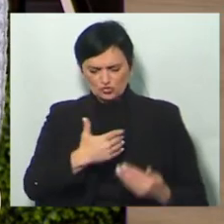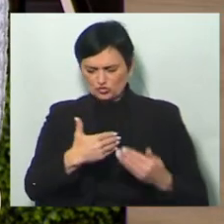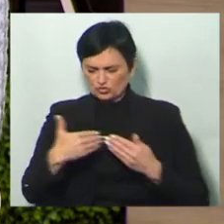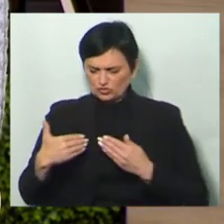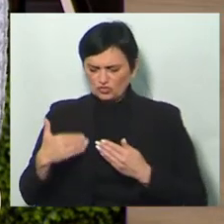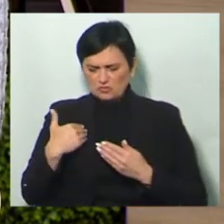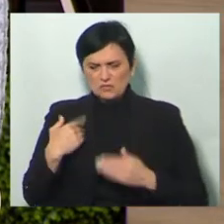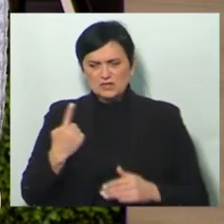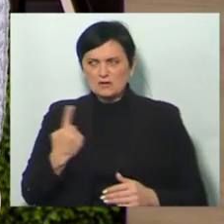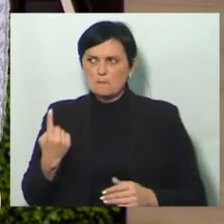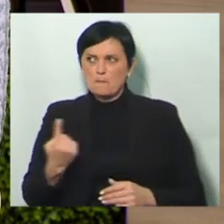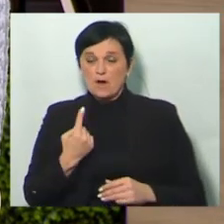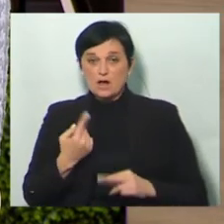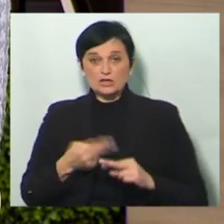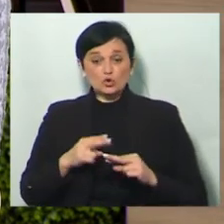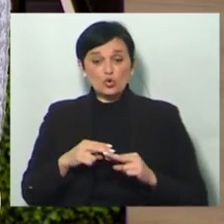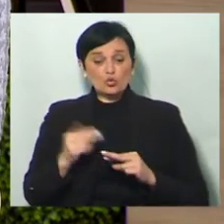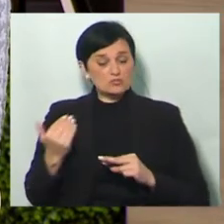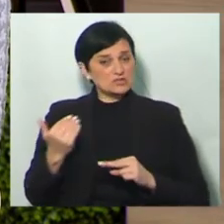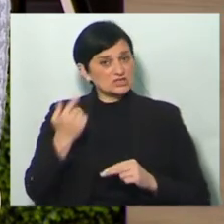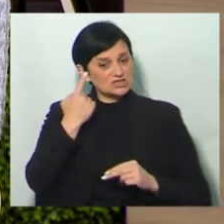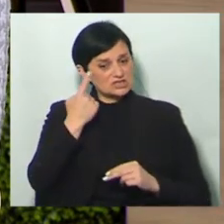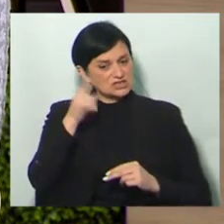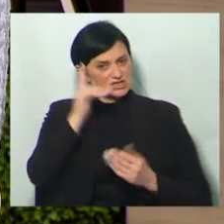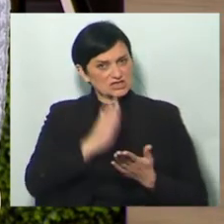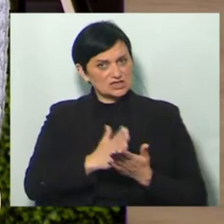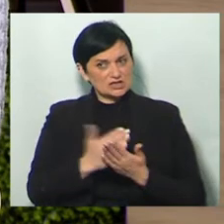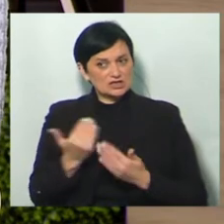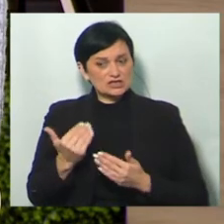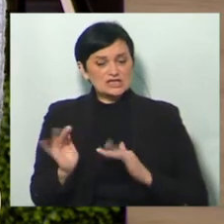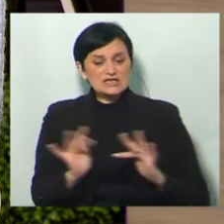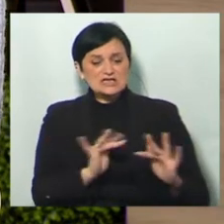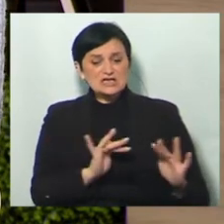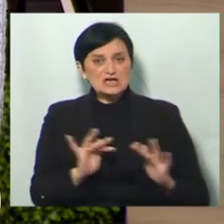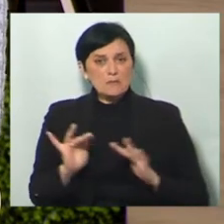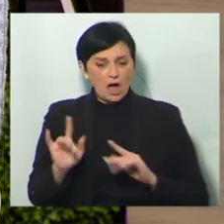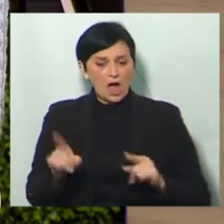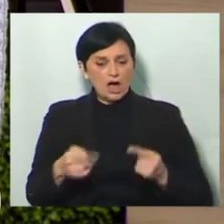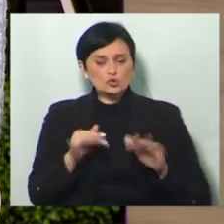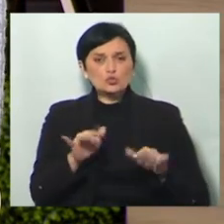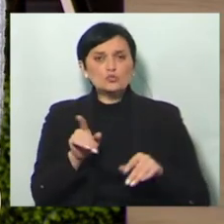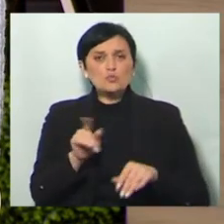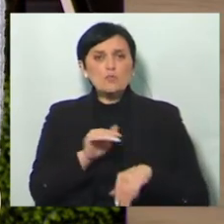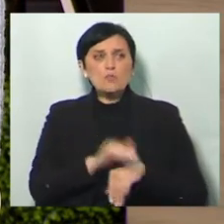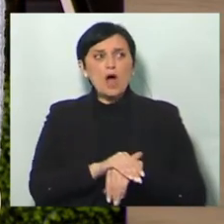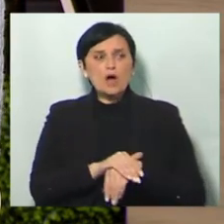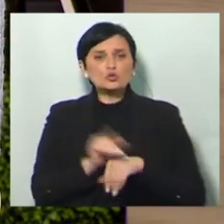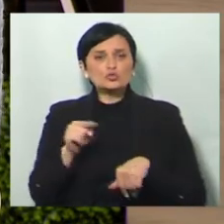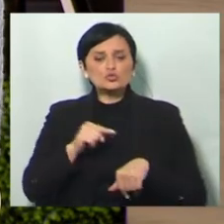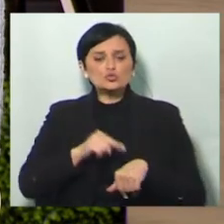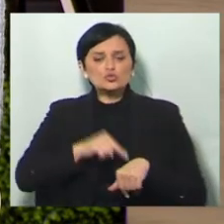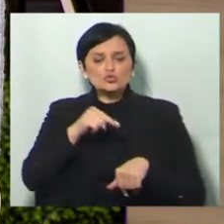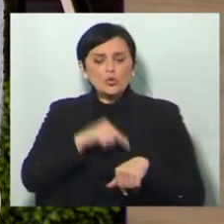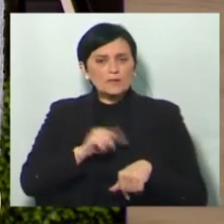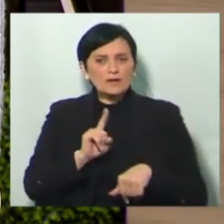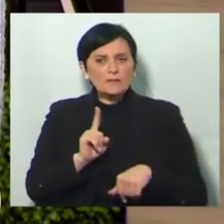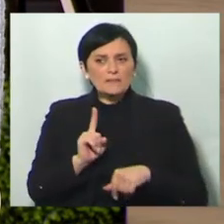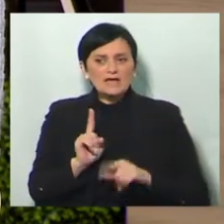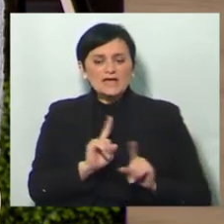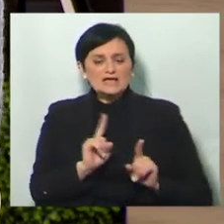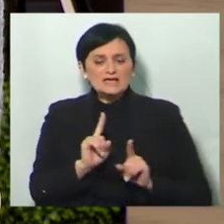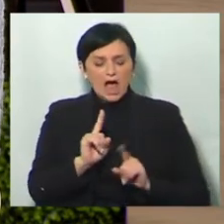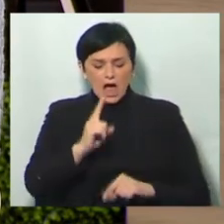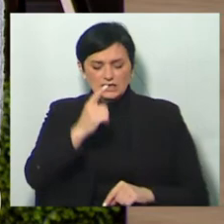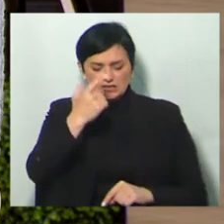მისი ინიციატივა და ამ ქმედებას ახორციელებს, ის ფაქტობრივად გძნობს, რომ მას რაღაცით